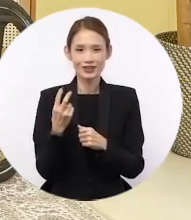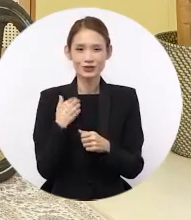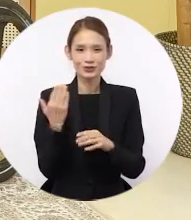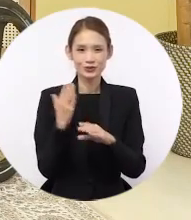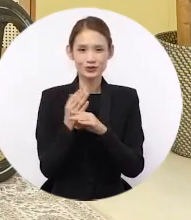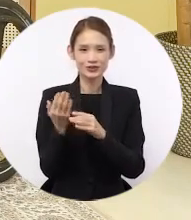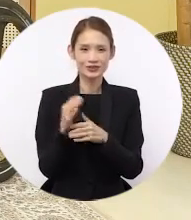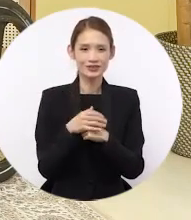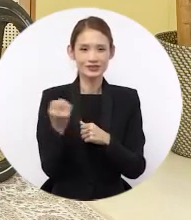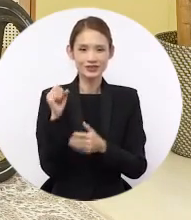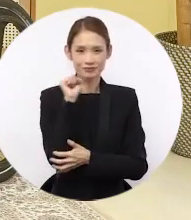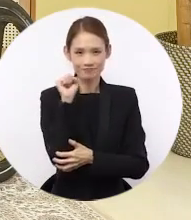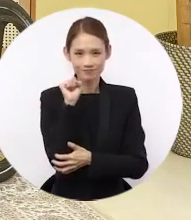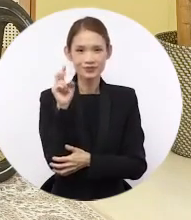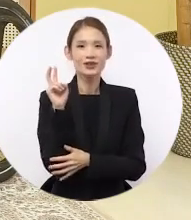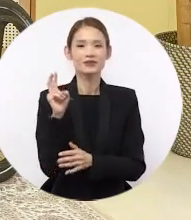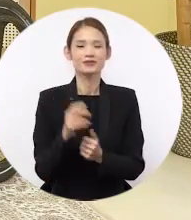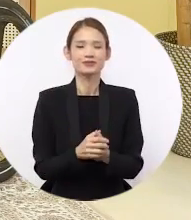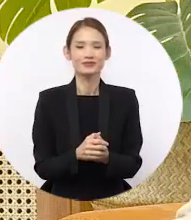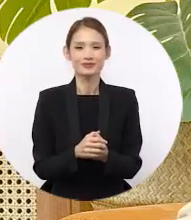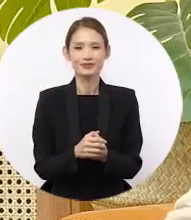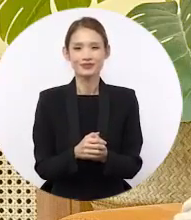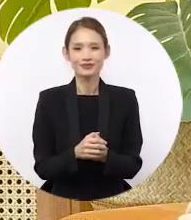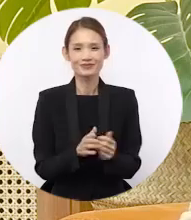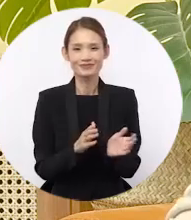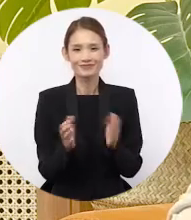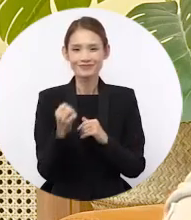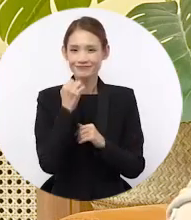다시 저를 중심으로 보내주세요. 다시 흔들리실 거예요 이제.